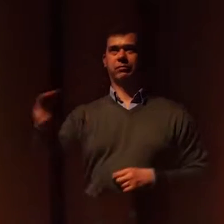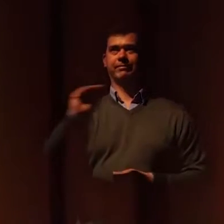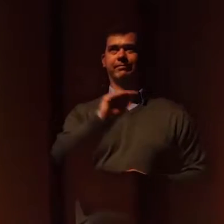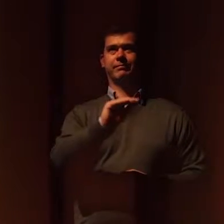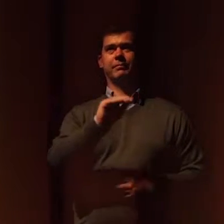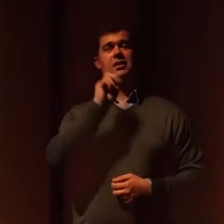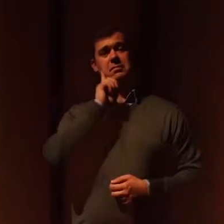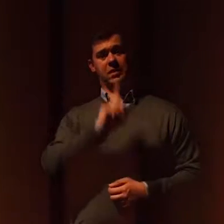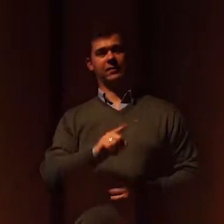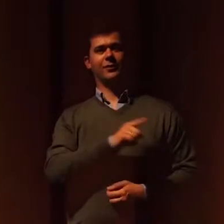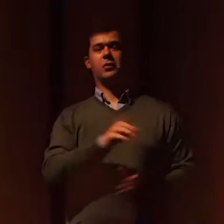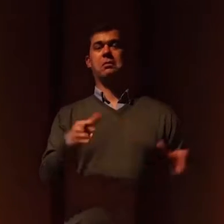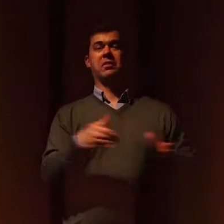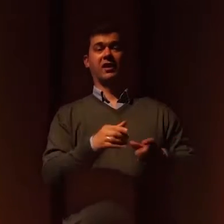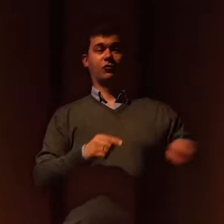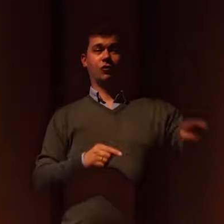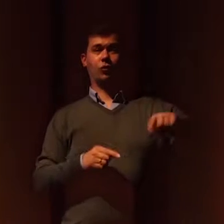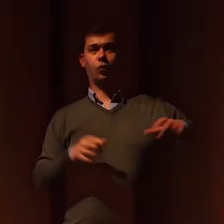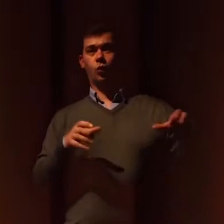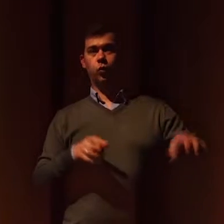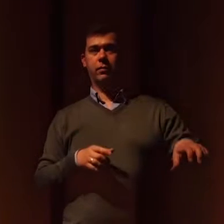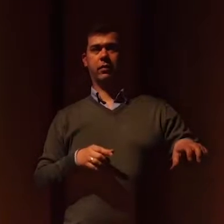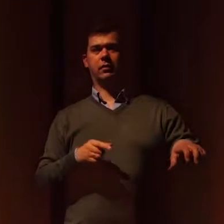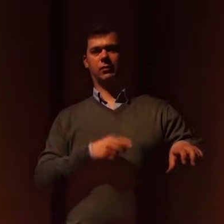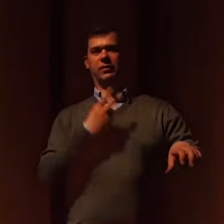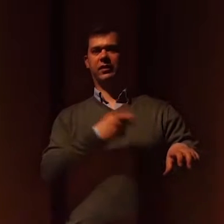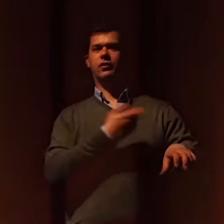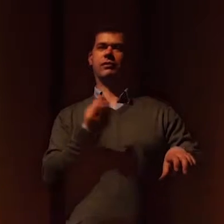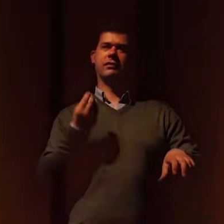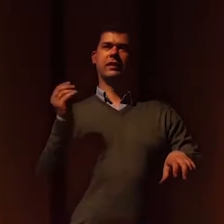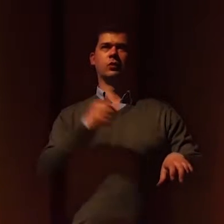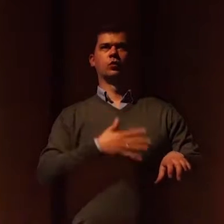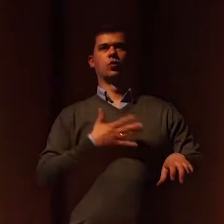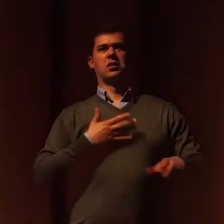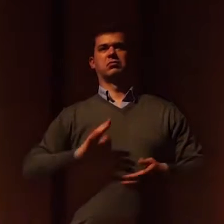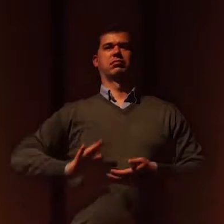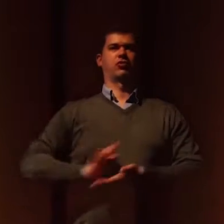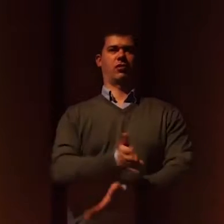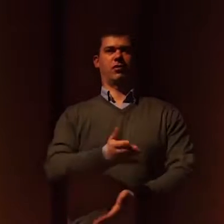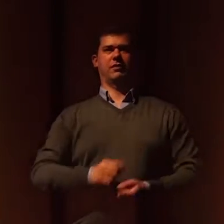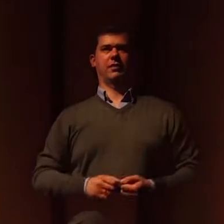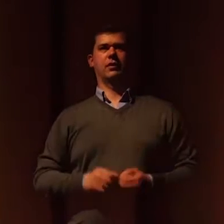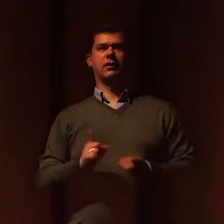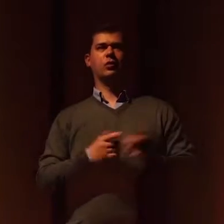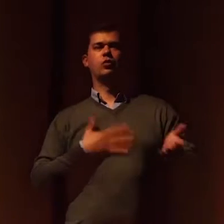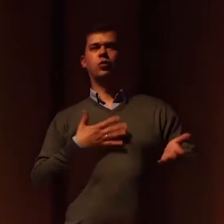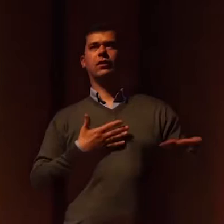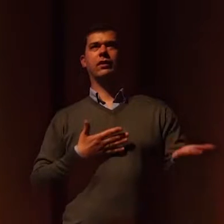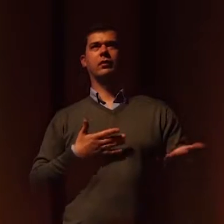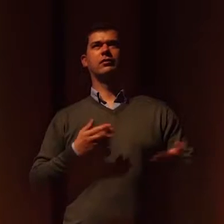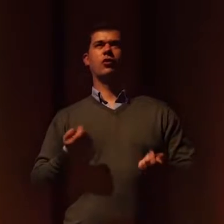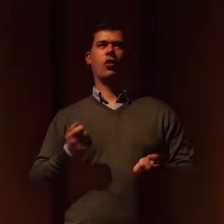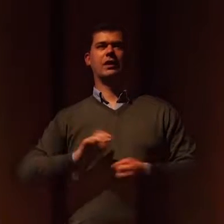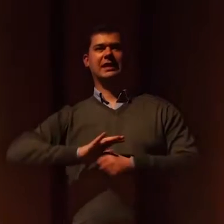oczywiście przedstawiciele mniejszości mogą być bardziej narażeni na prześladowania na to że są w jakiś sposób